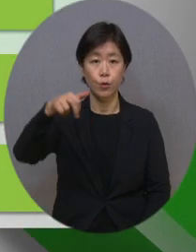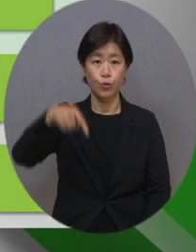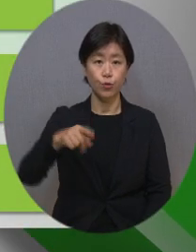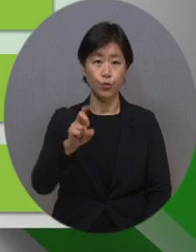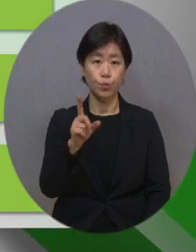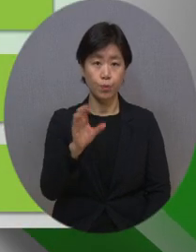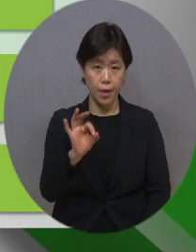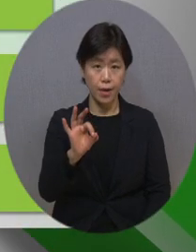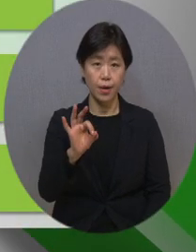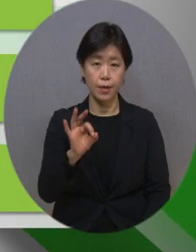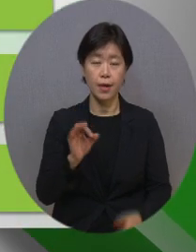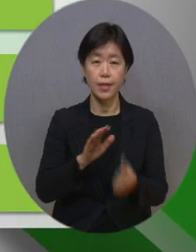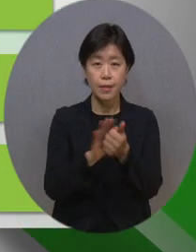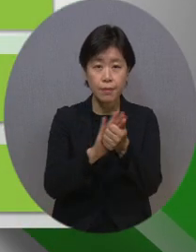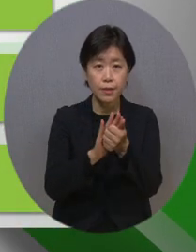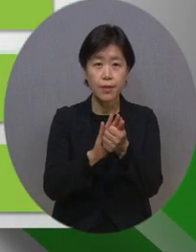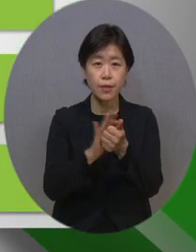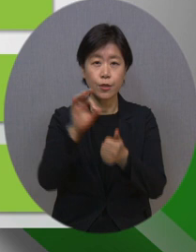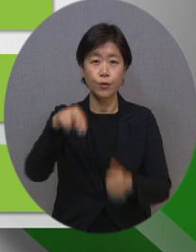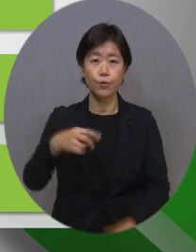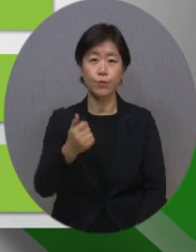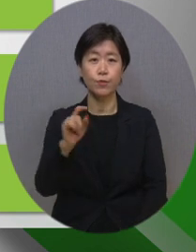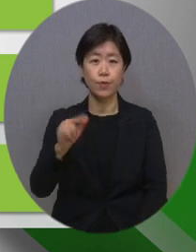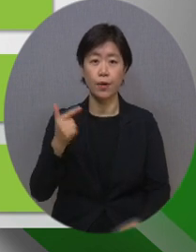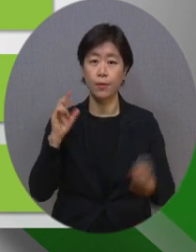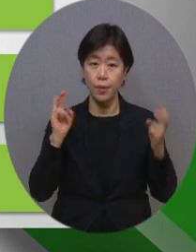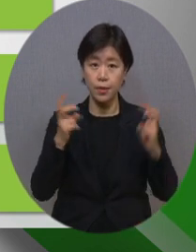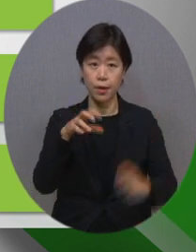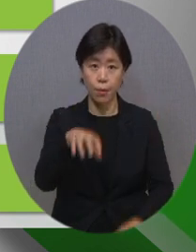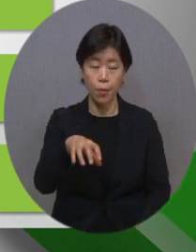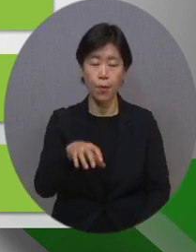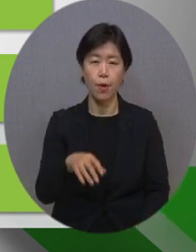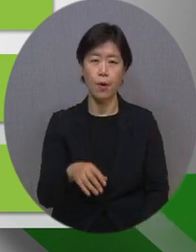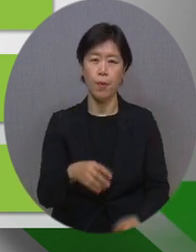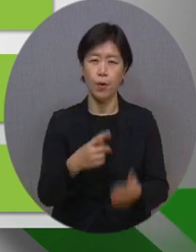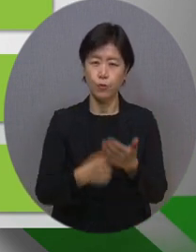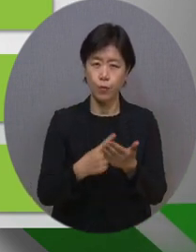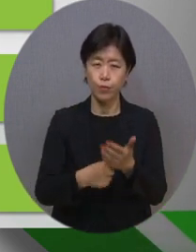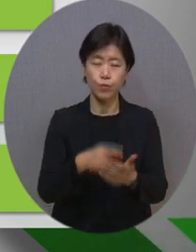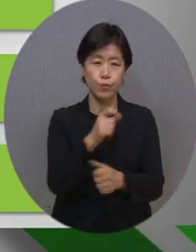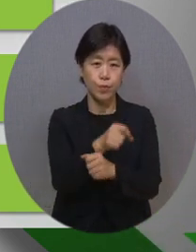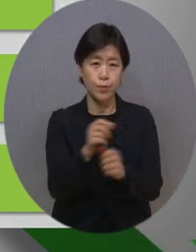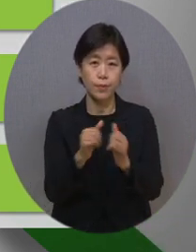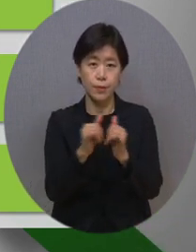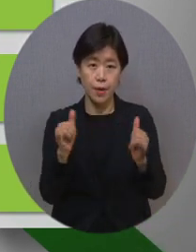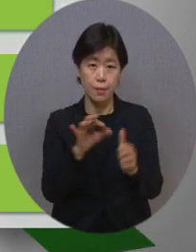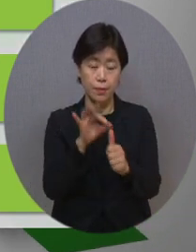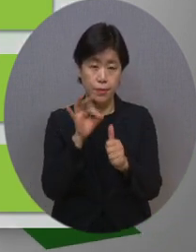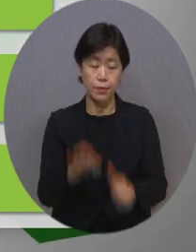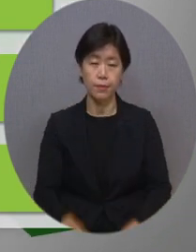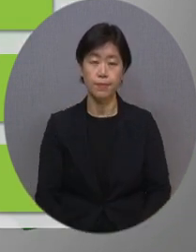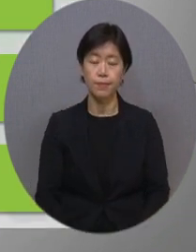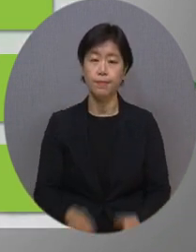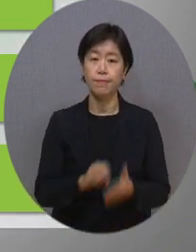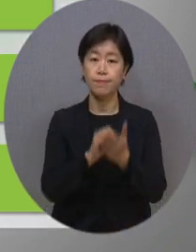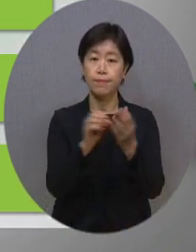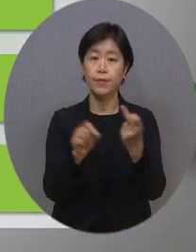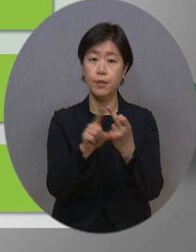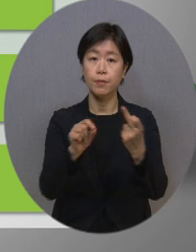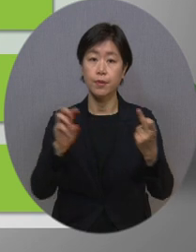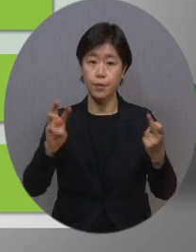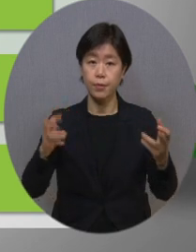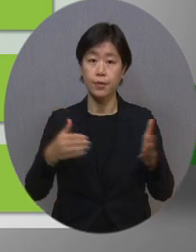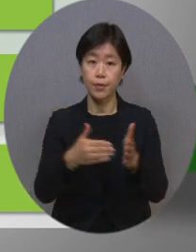쿠팡 풀필먼트 서비스 유한회사에서 총무 및 일반 사무원을 모집합니다. 접수 마감일은